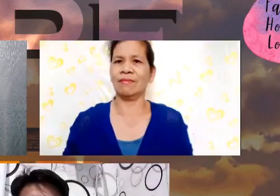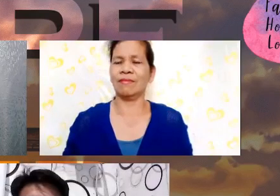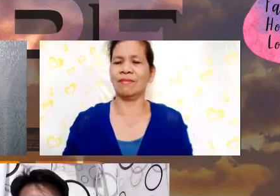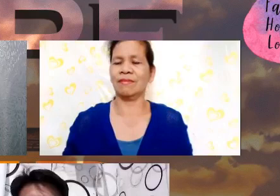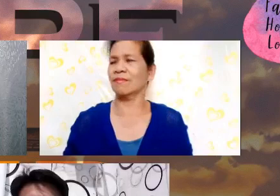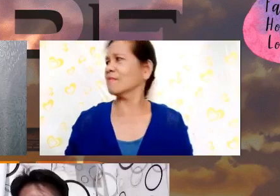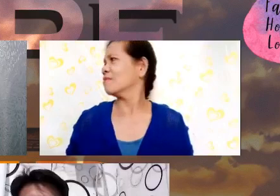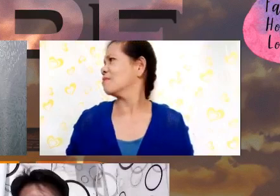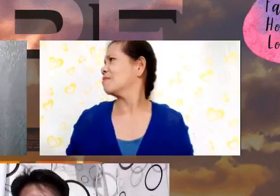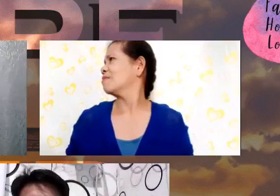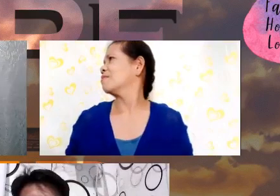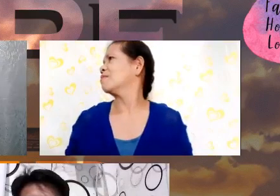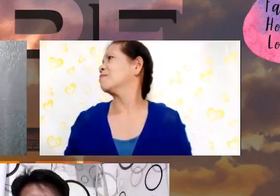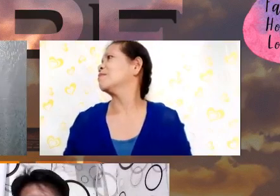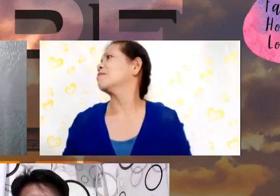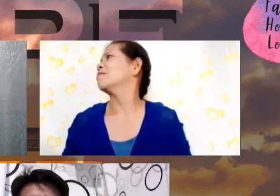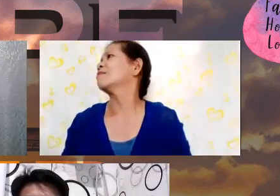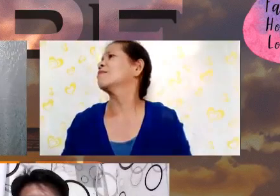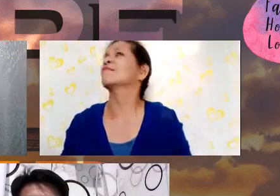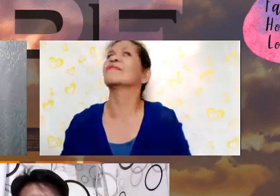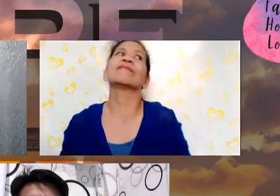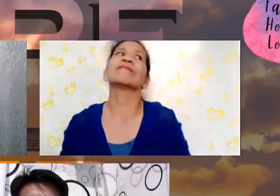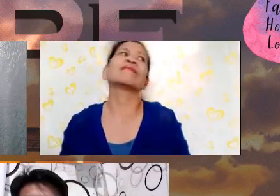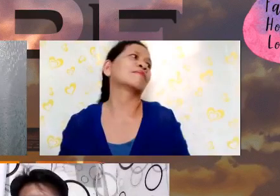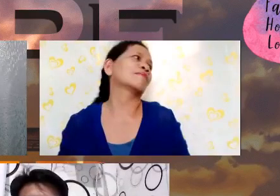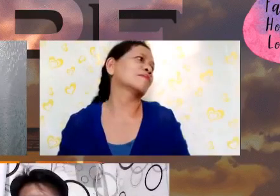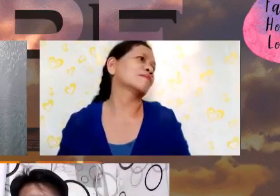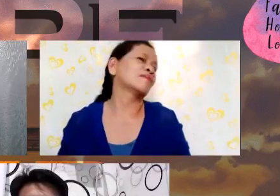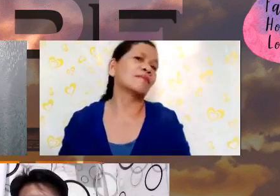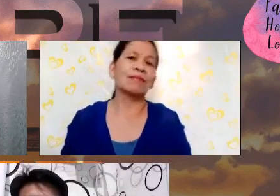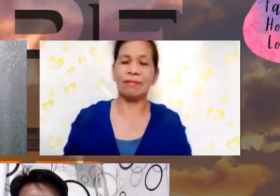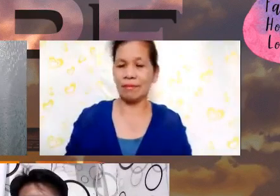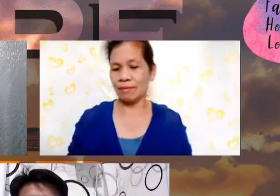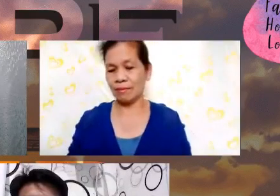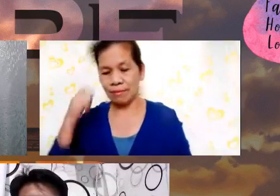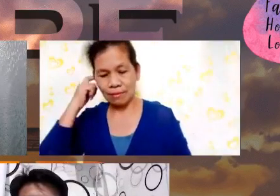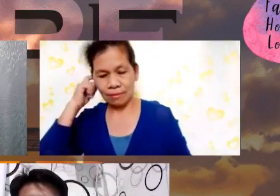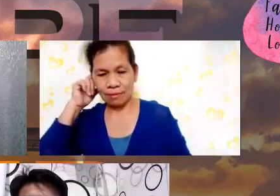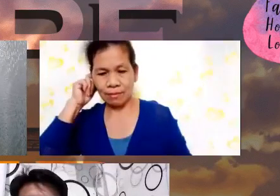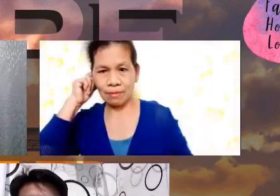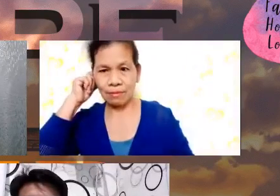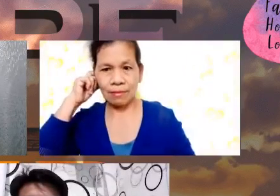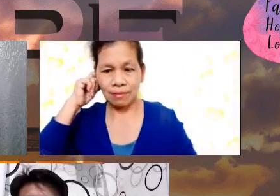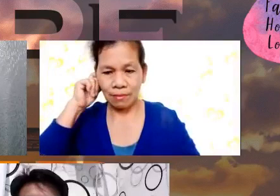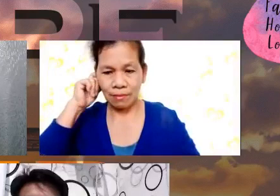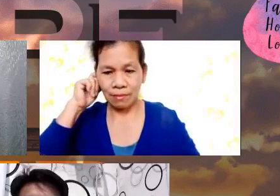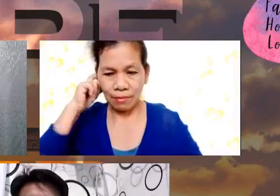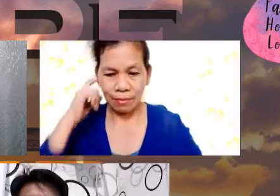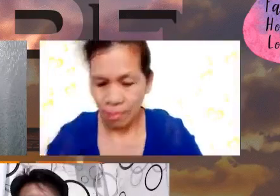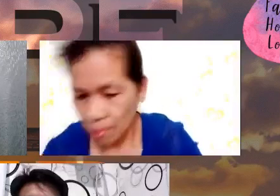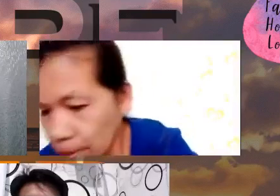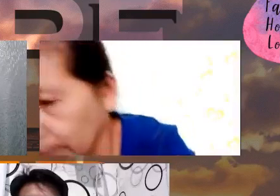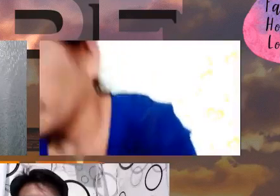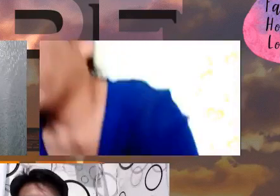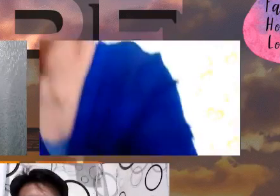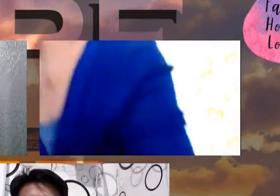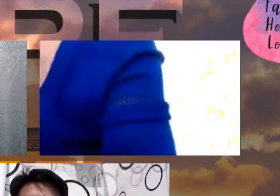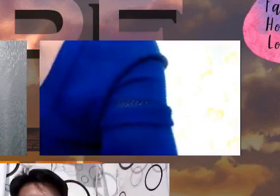Hindi talaga. Kailangan yata kayo magkalayo. Feedback talaga sila kasi magkatabi sila ng